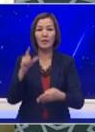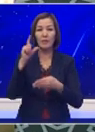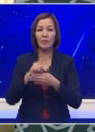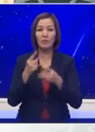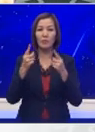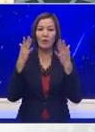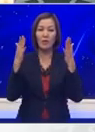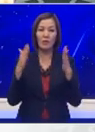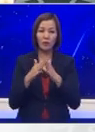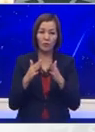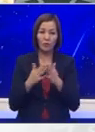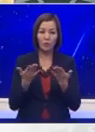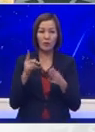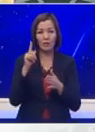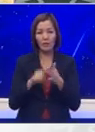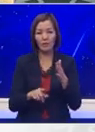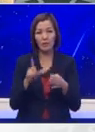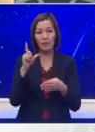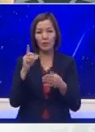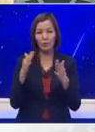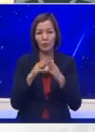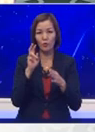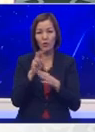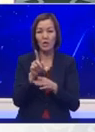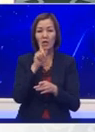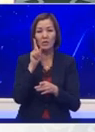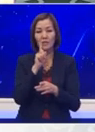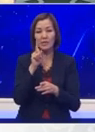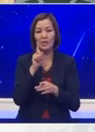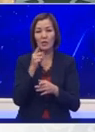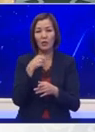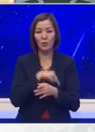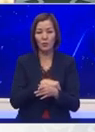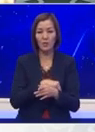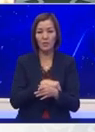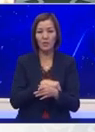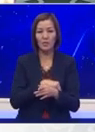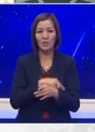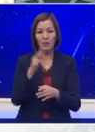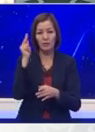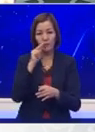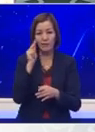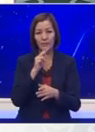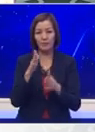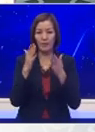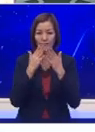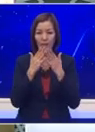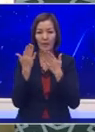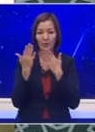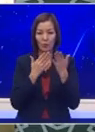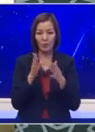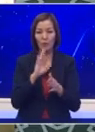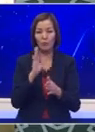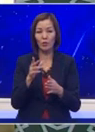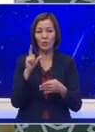имандылық ордасына халықтар келіп өшірде жастар әсіресе рухани тәрбие алып, білім алып, құлшылық қылатын орын. Енді мешіті